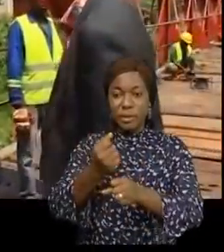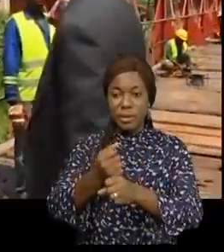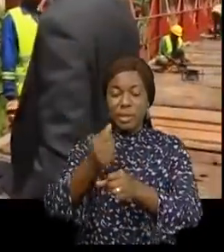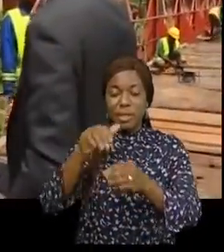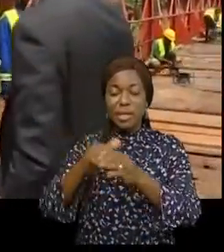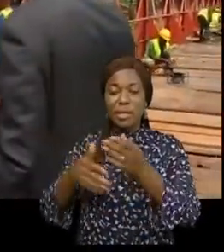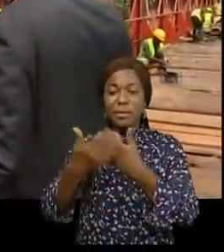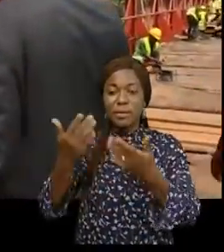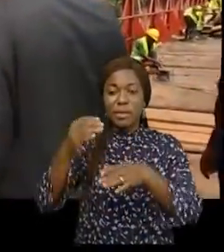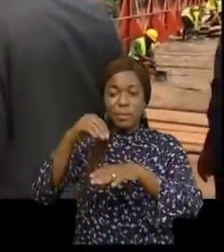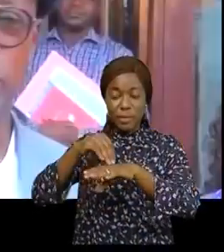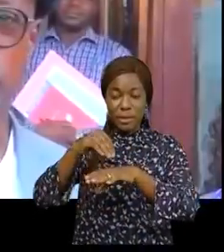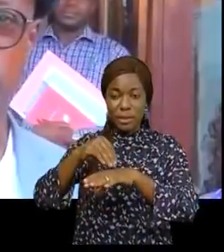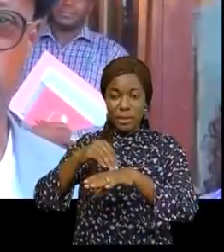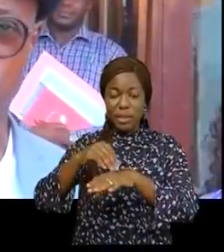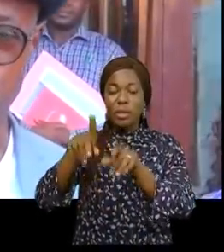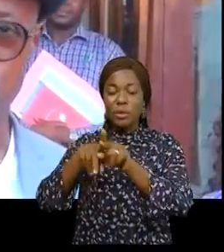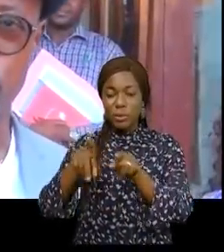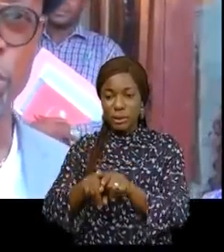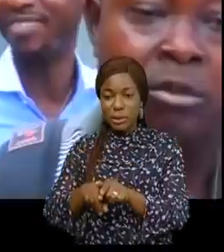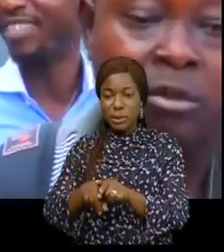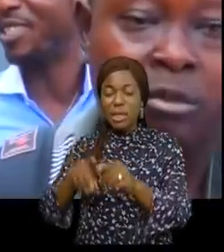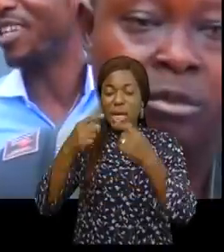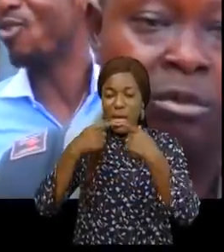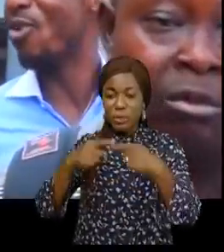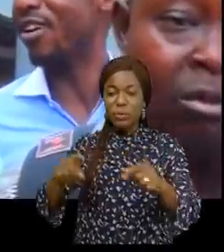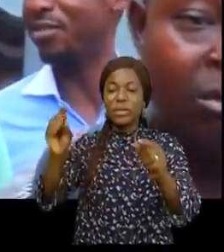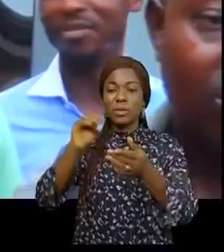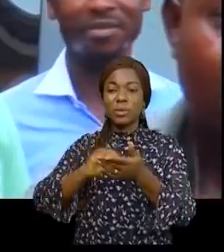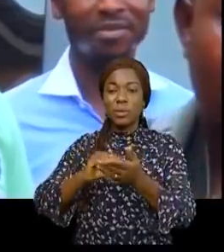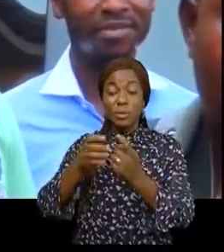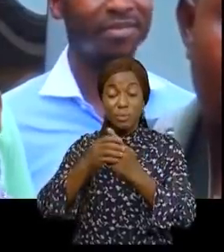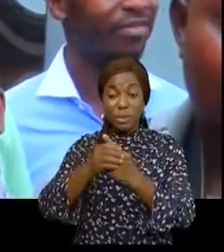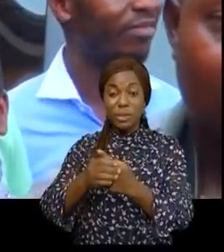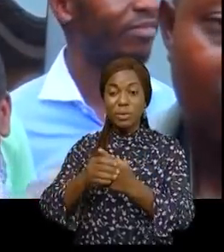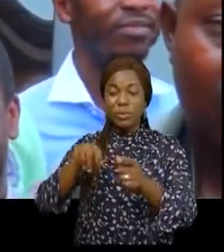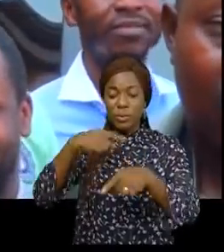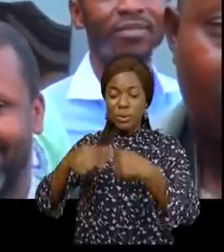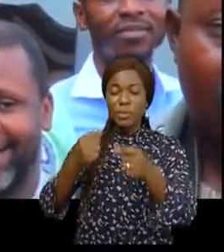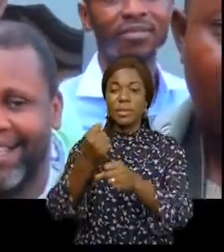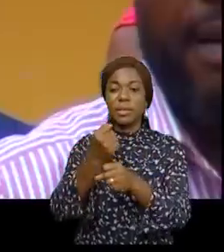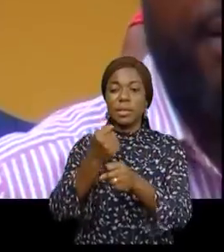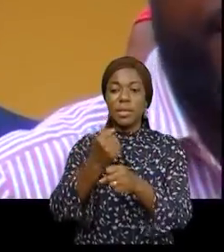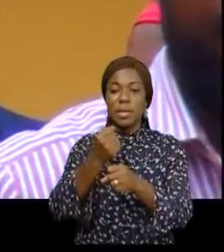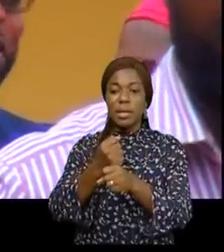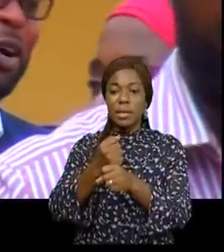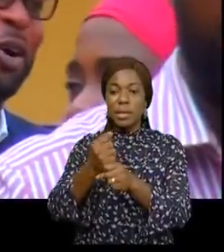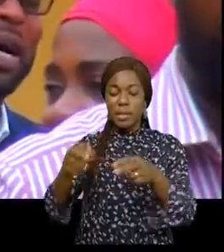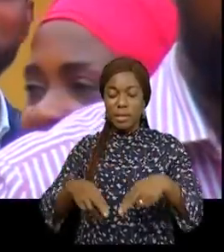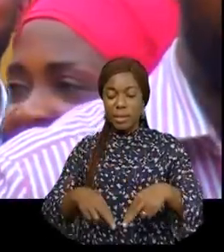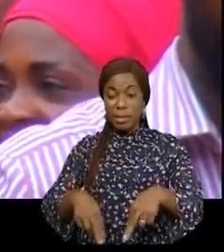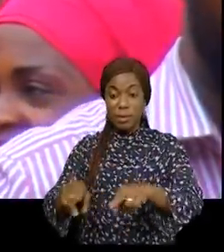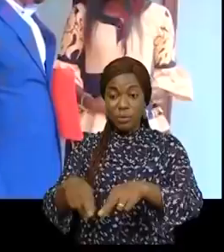Matadi, chef-lieu de la province, a en outre annoncé les débuts dans le tout prochain jour des travaux de réhabilitation des routes des